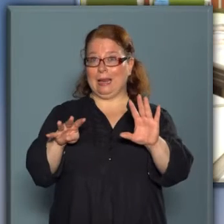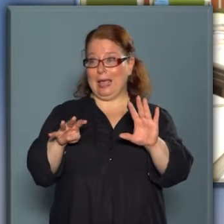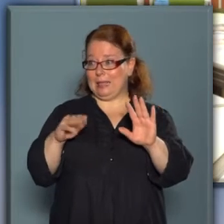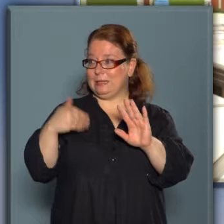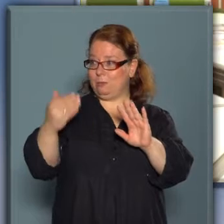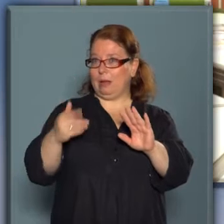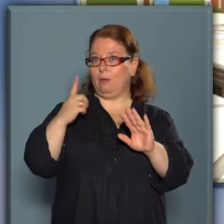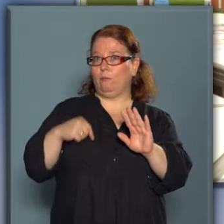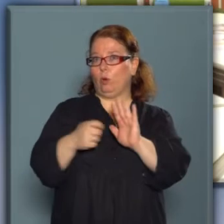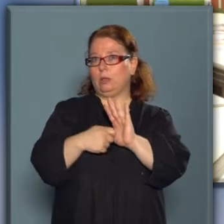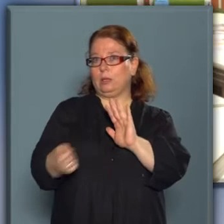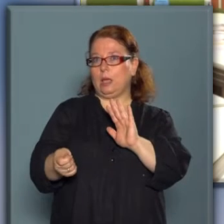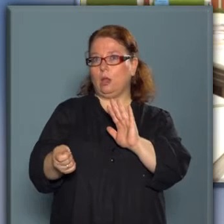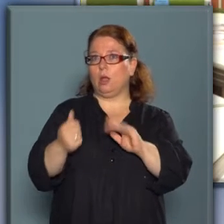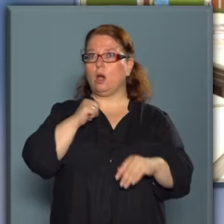99-ben